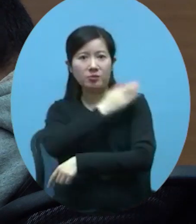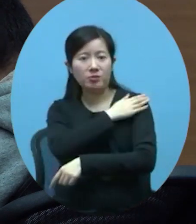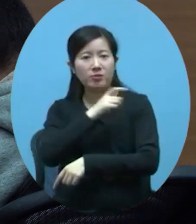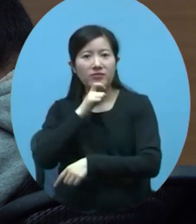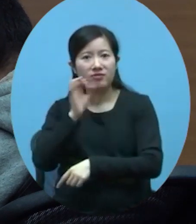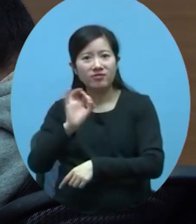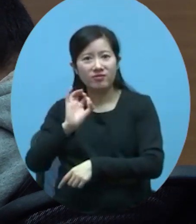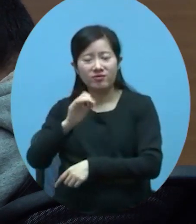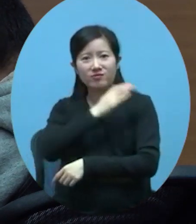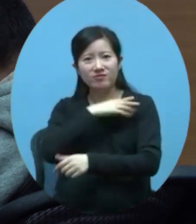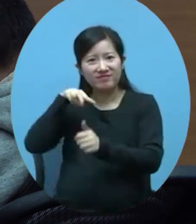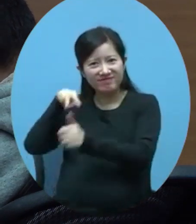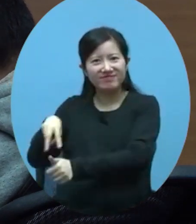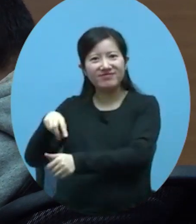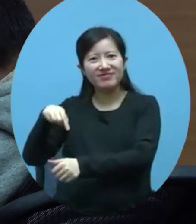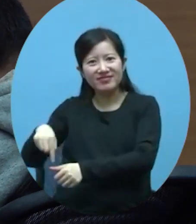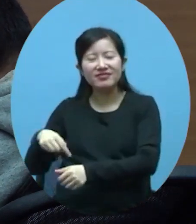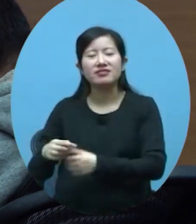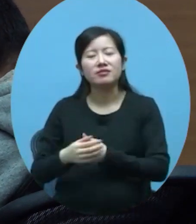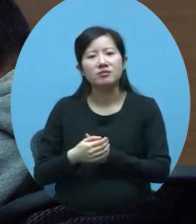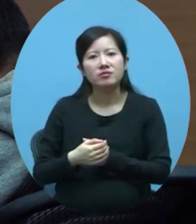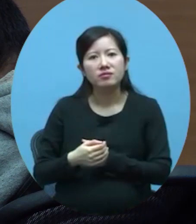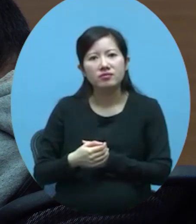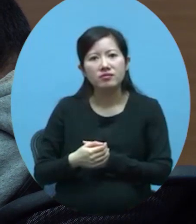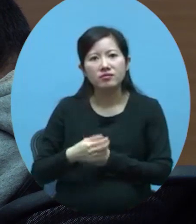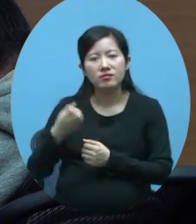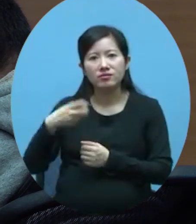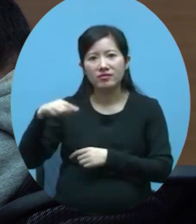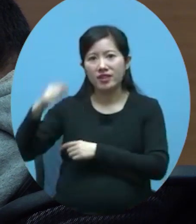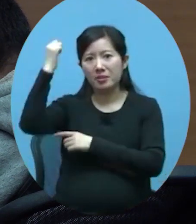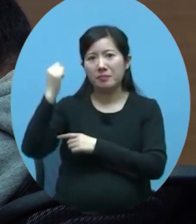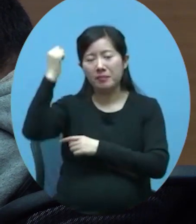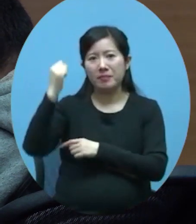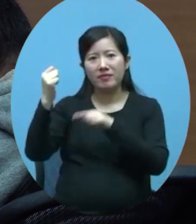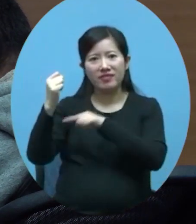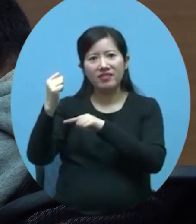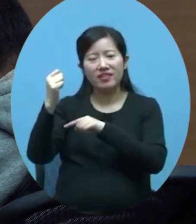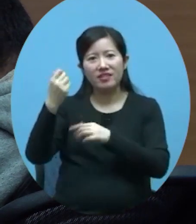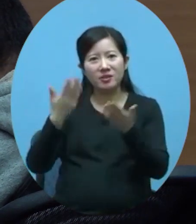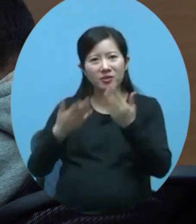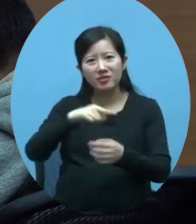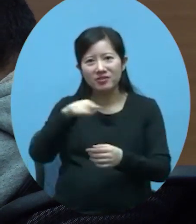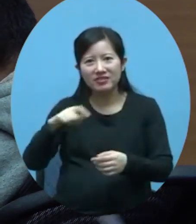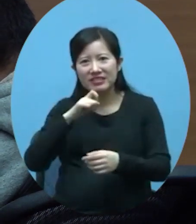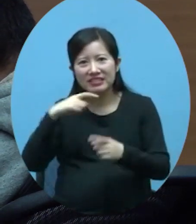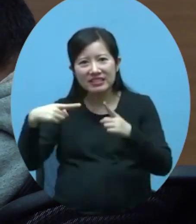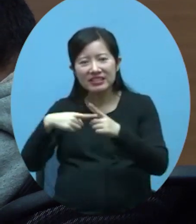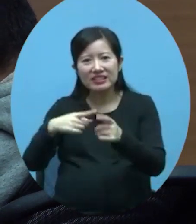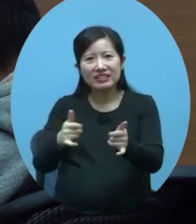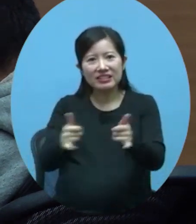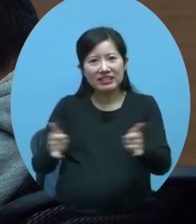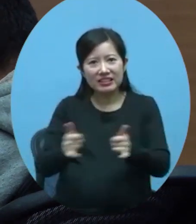去看住家裡的一些患者還有巴士上面都可能有些密切接觸者會不會去